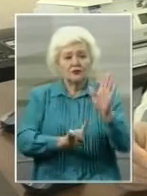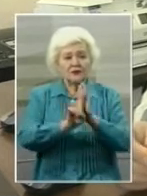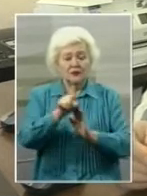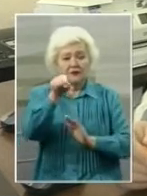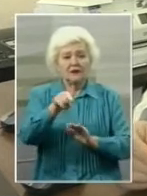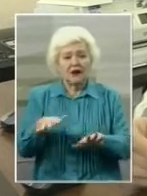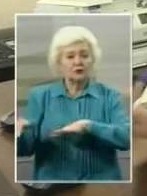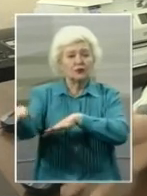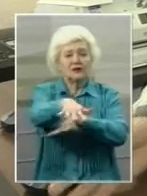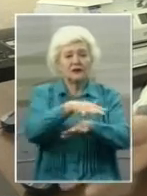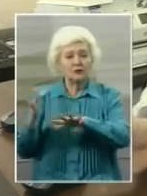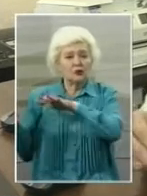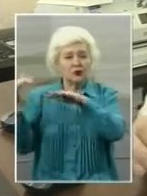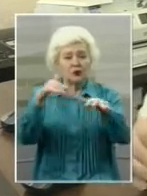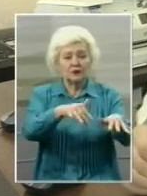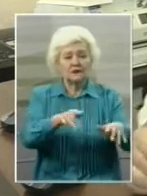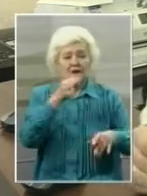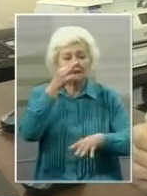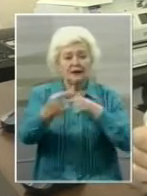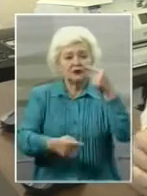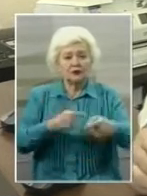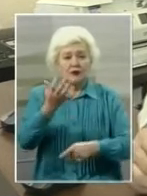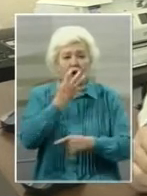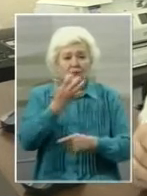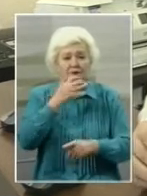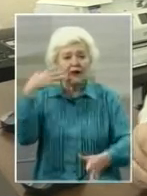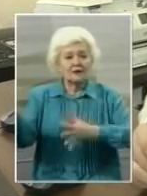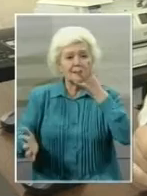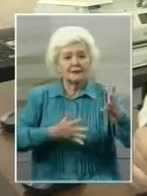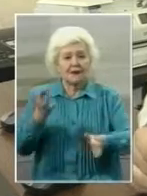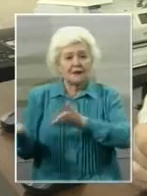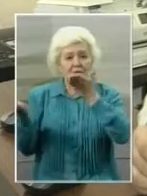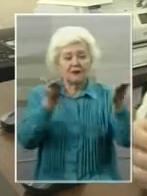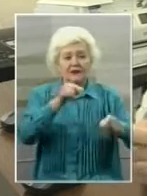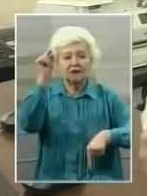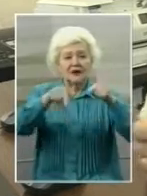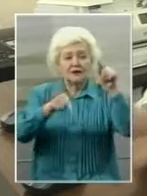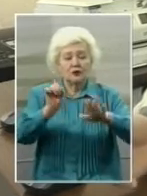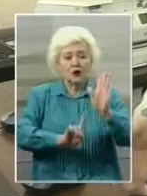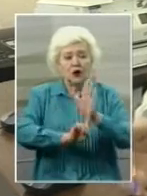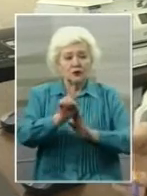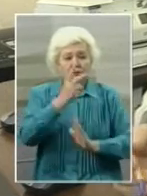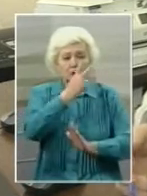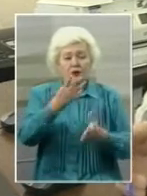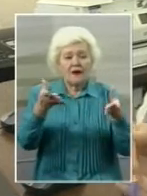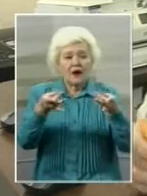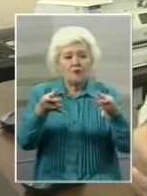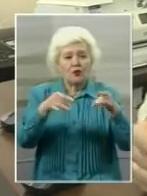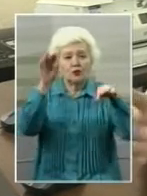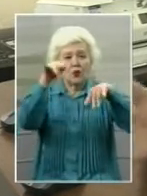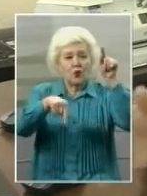нашу територію зайде, скажімо так, наступний південний циклон, який принесе нам опади спочатку в вигляді мокрого